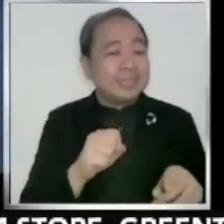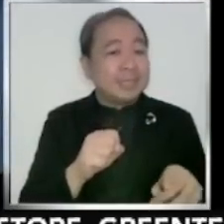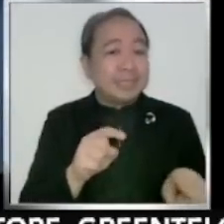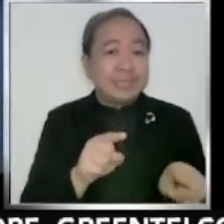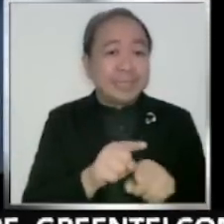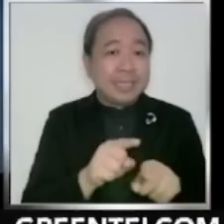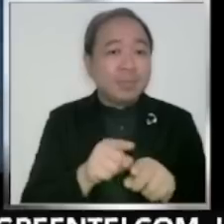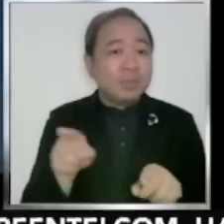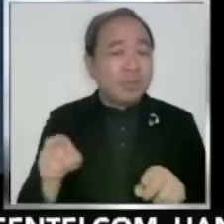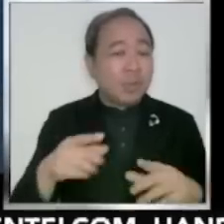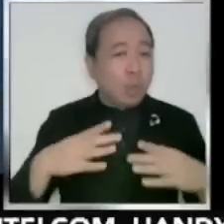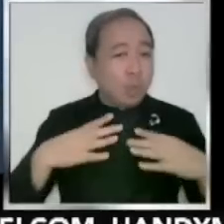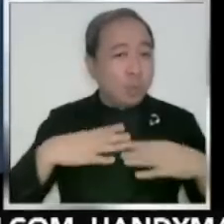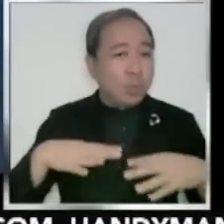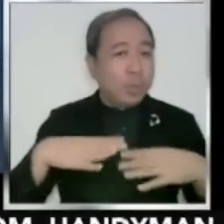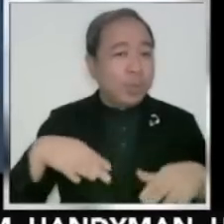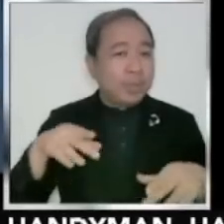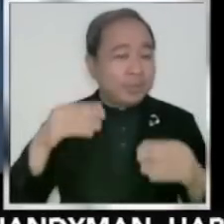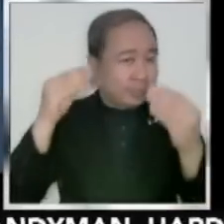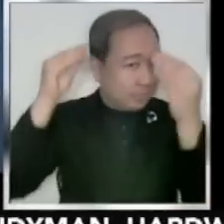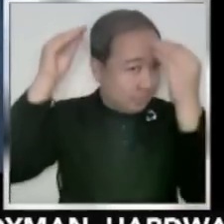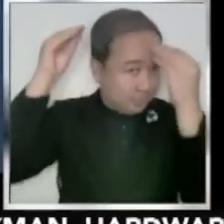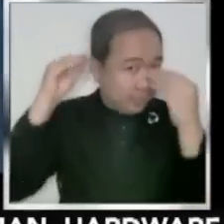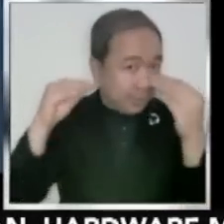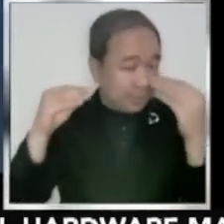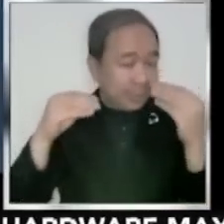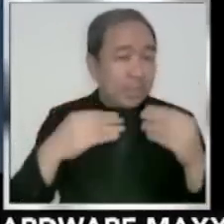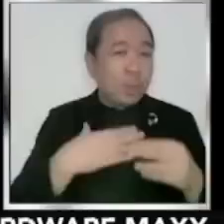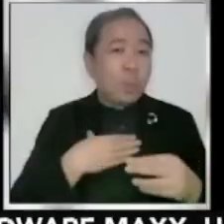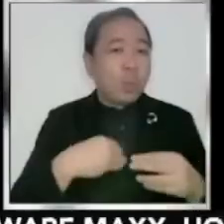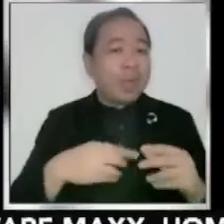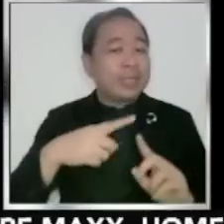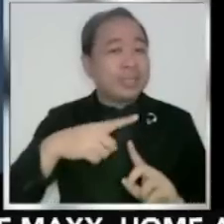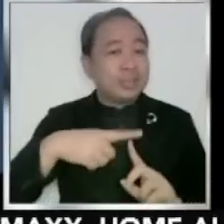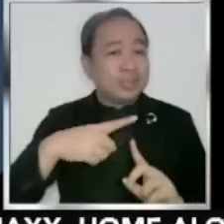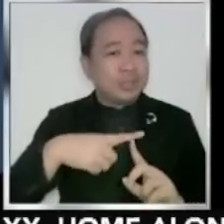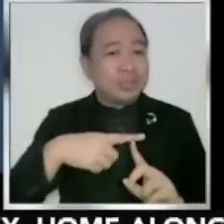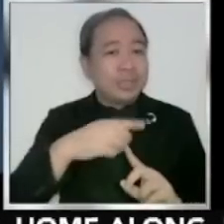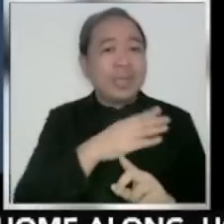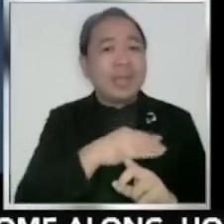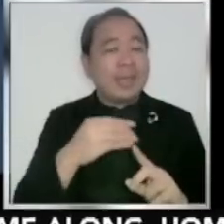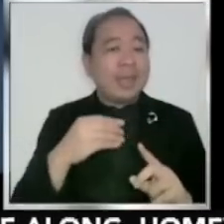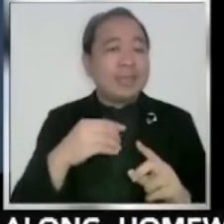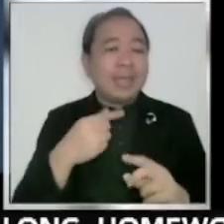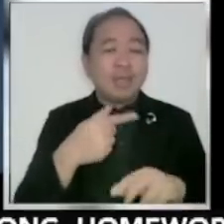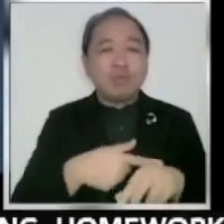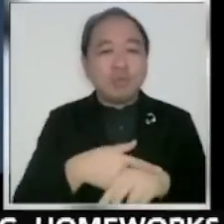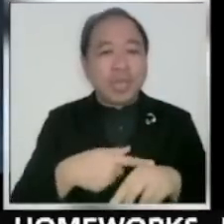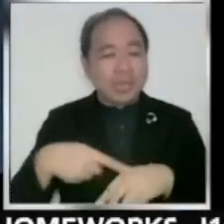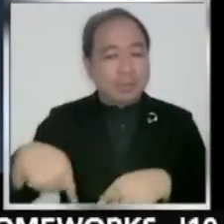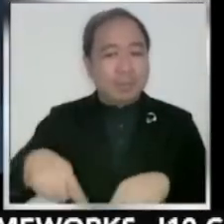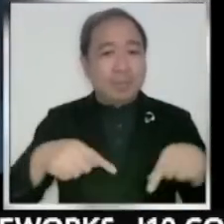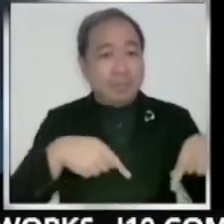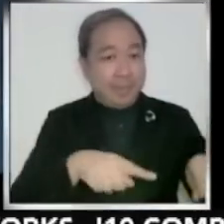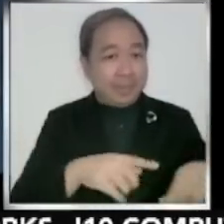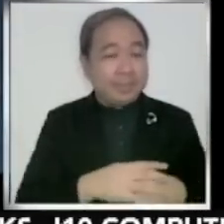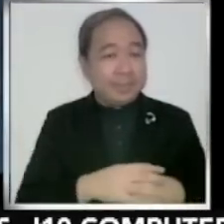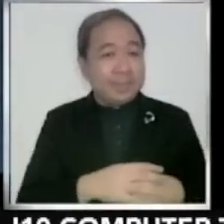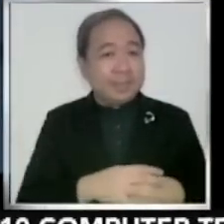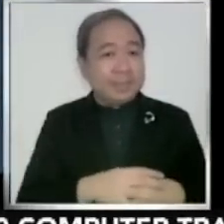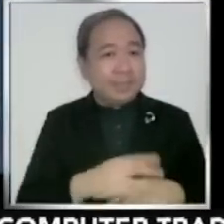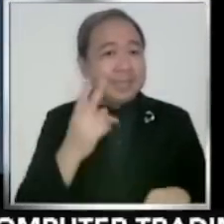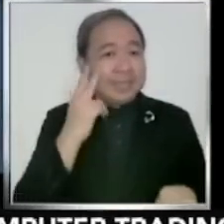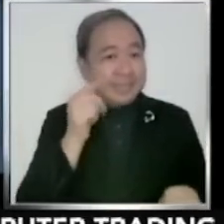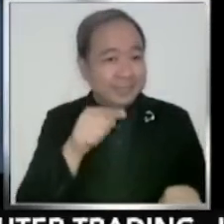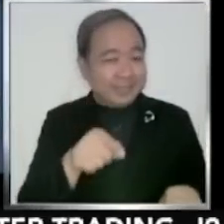cap, white t-shirt, at gray sweatpants. Ipinakita ni Den ang kanyang killer moves to the